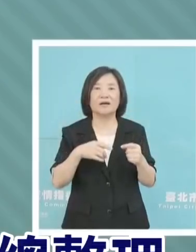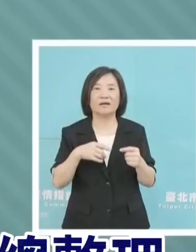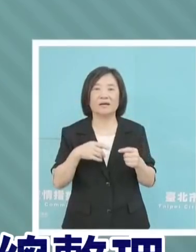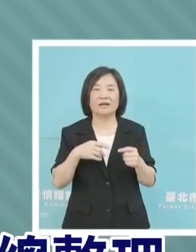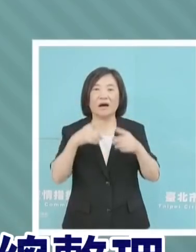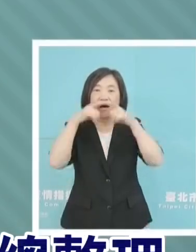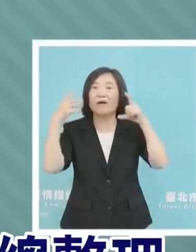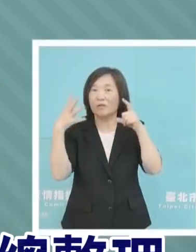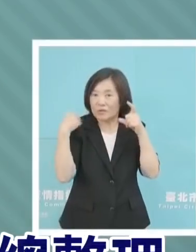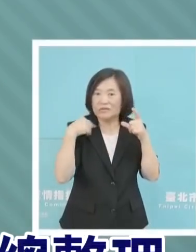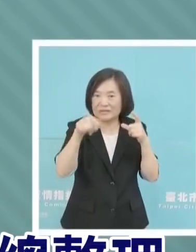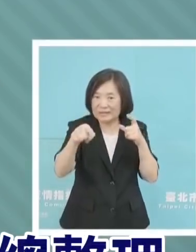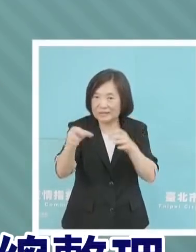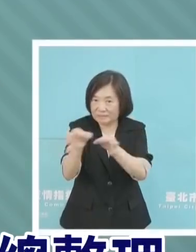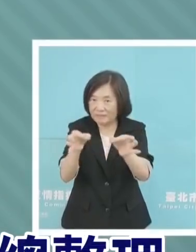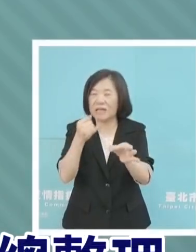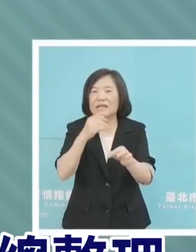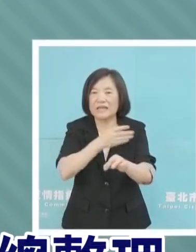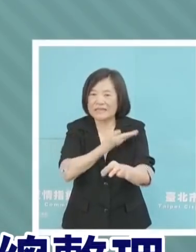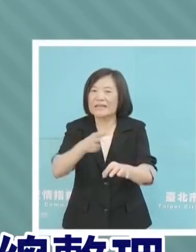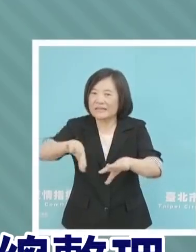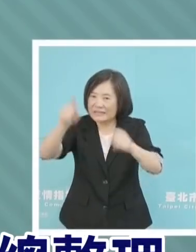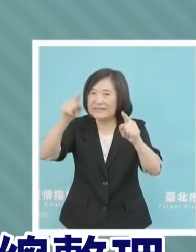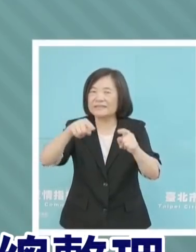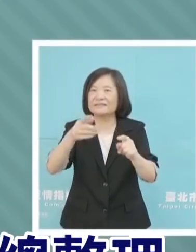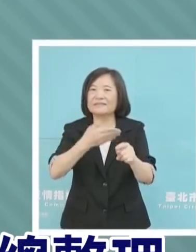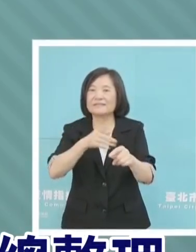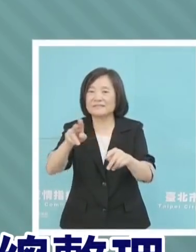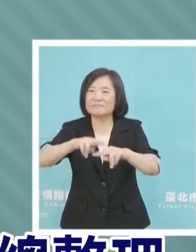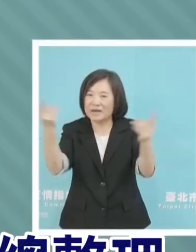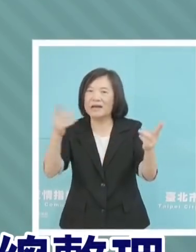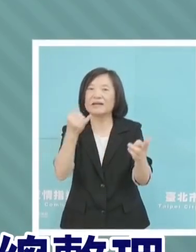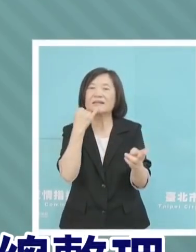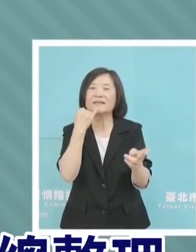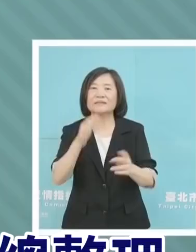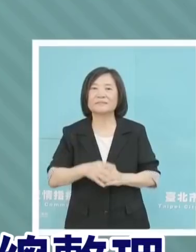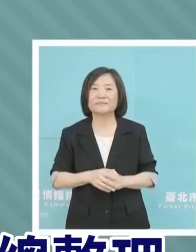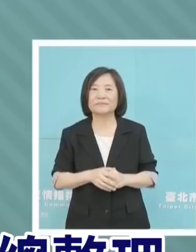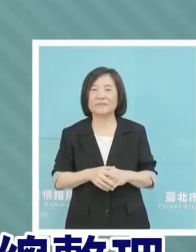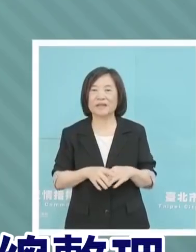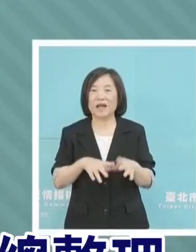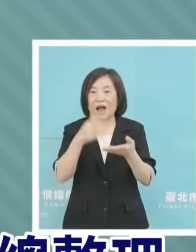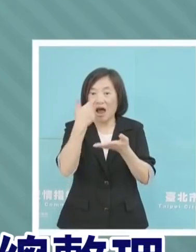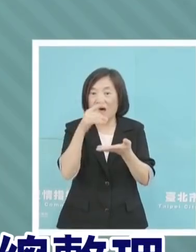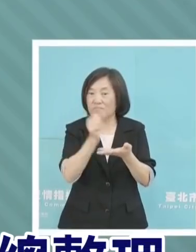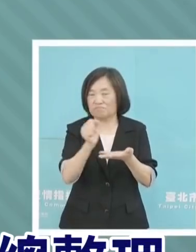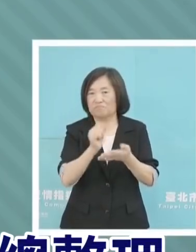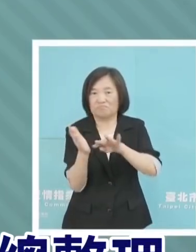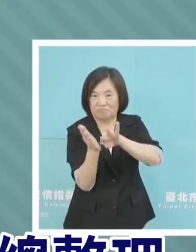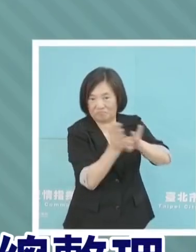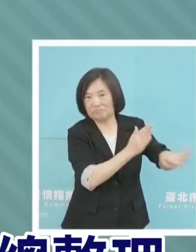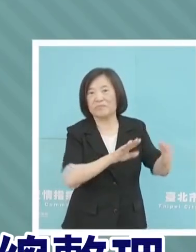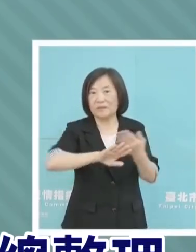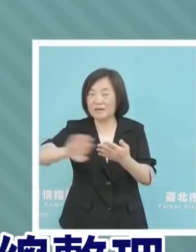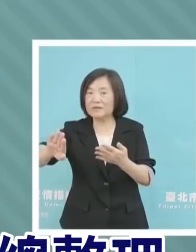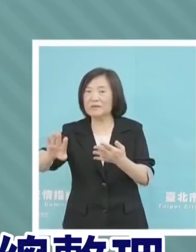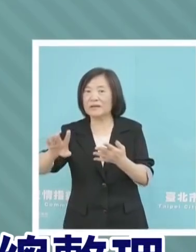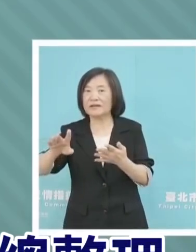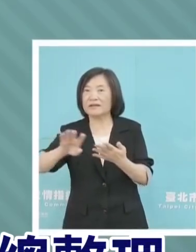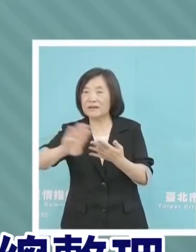OK。所以原则上，如果要解除管制，应该是从不吃饭的哦，不张口吃东西的